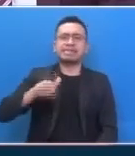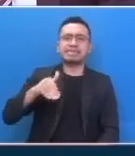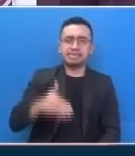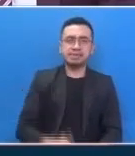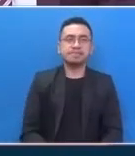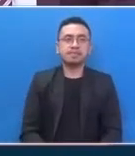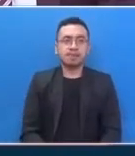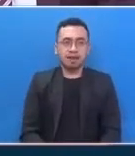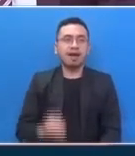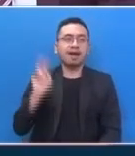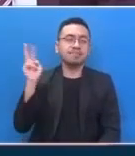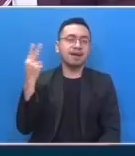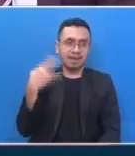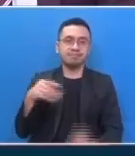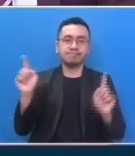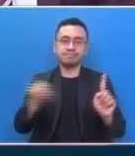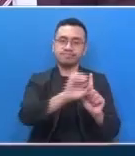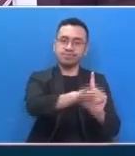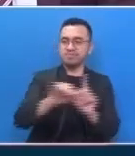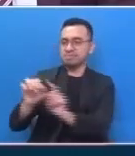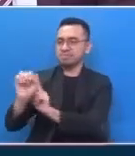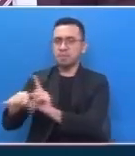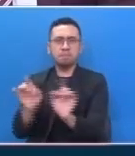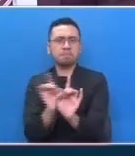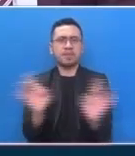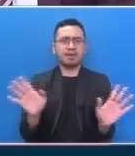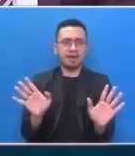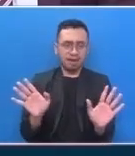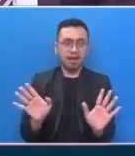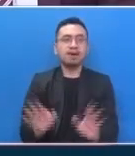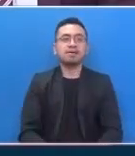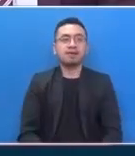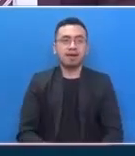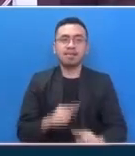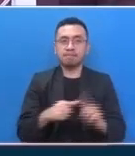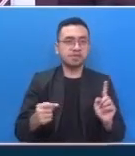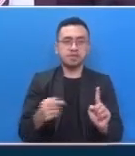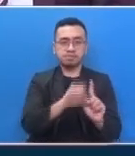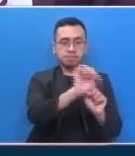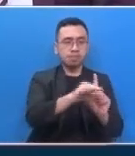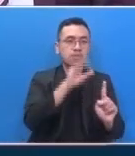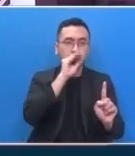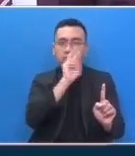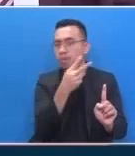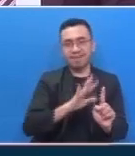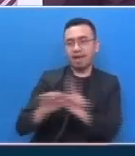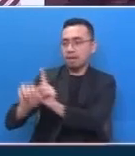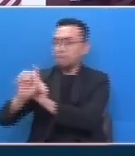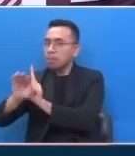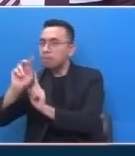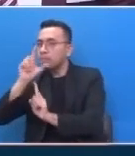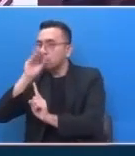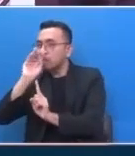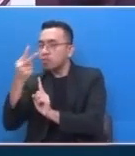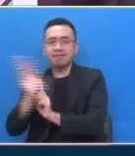setelah perbedaan mereka yang cukup tajam tanpa kedua-duanya pernah menarik sikap loh Itu yang menurut saya menarik he kita menarik ee kemudian